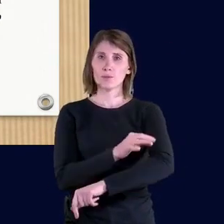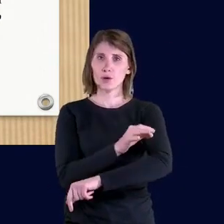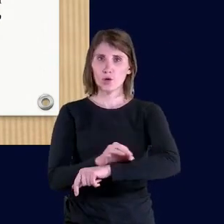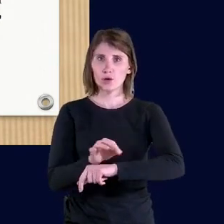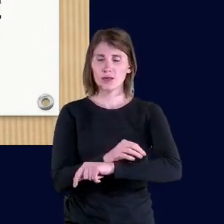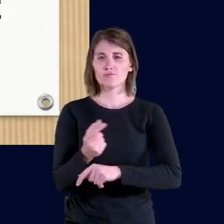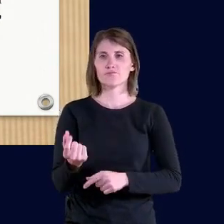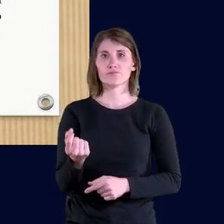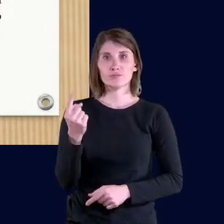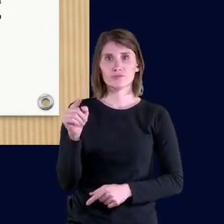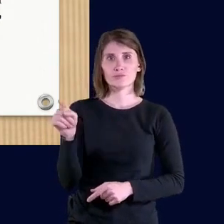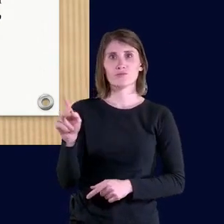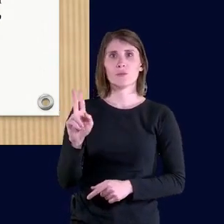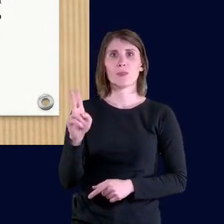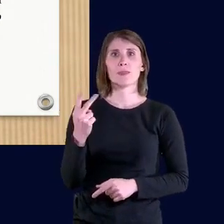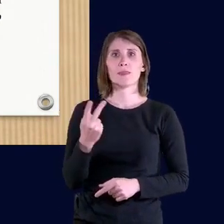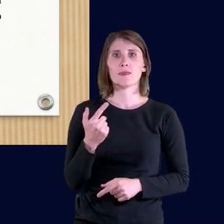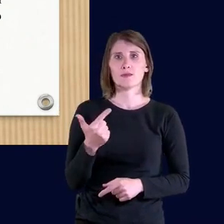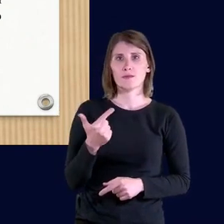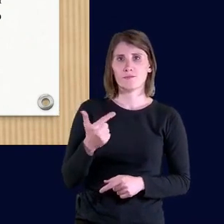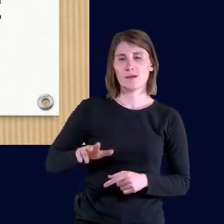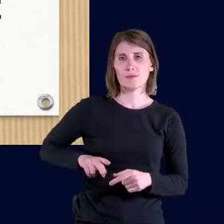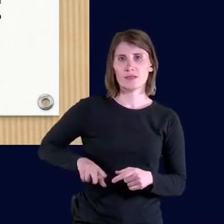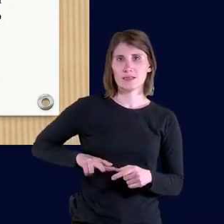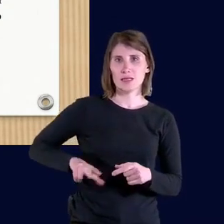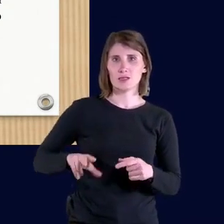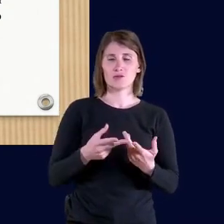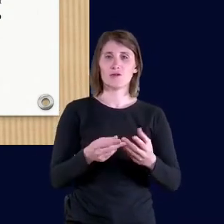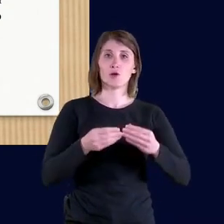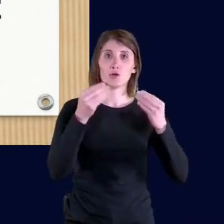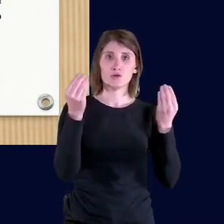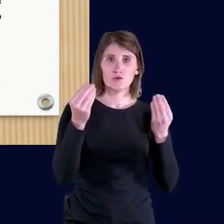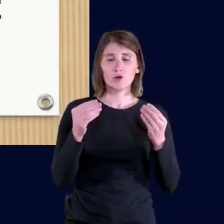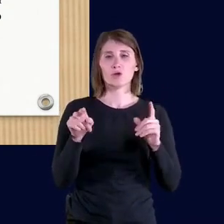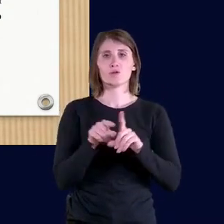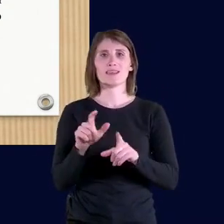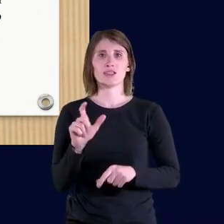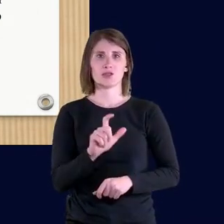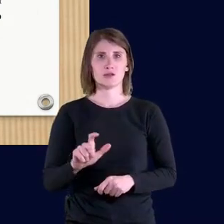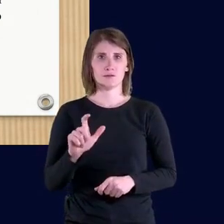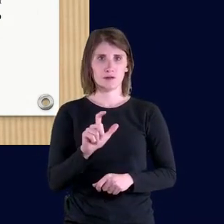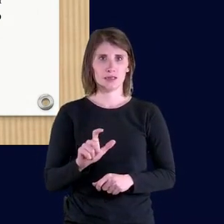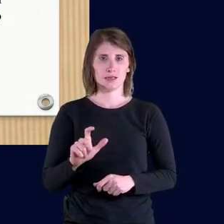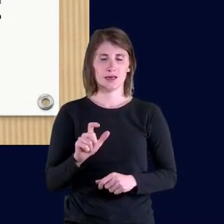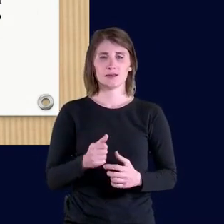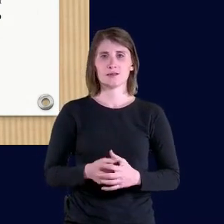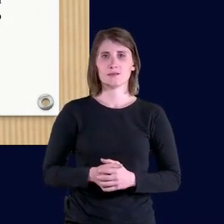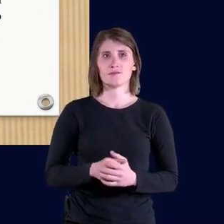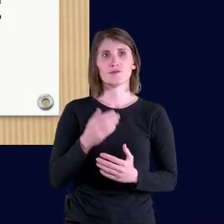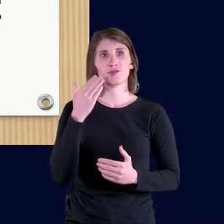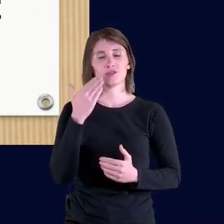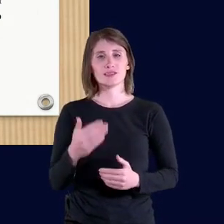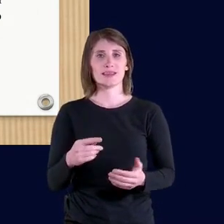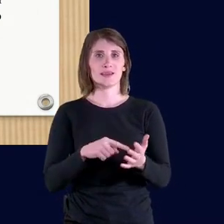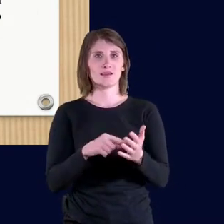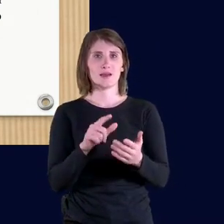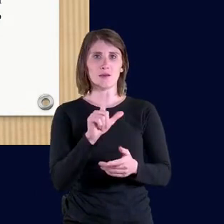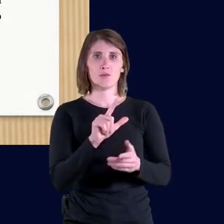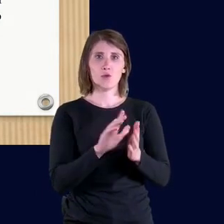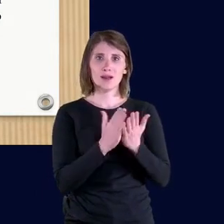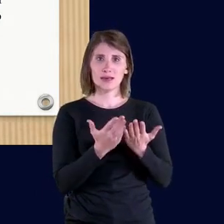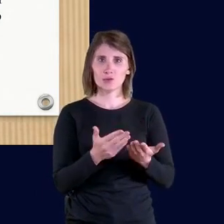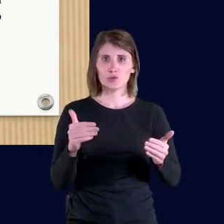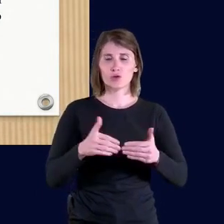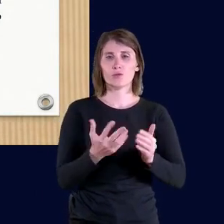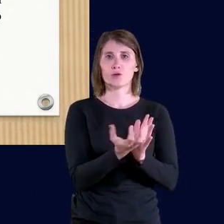zainicjowany był przez 2 Ministerstwo inwestycji i rozwoju oraz Ministerstwa Cyfryzacji i dzięki temu też lektury można